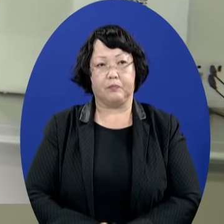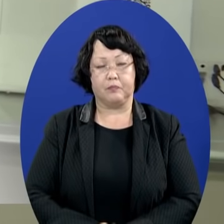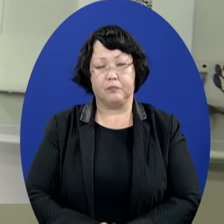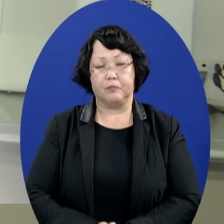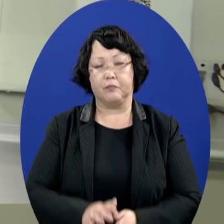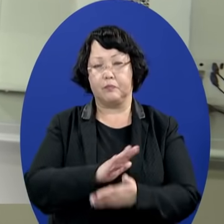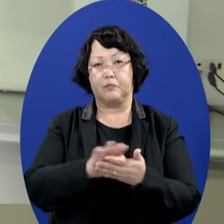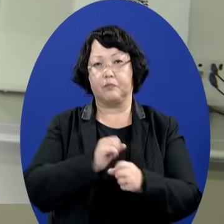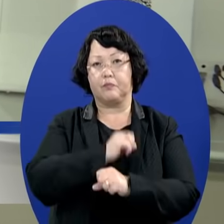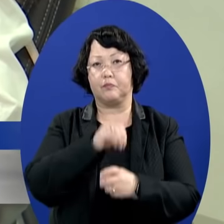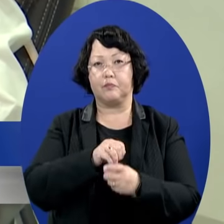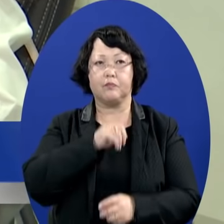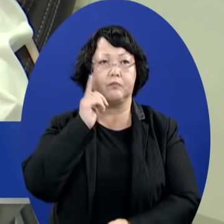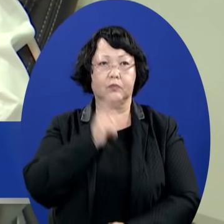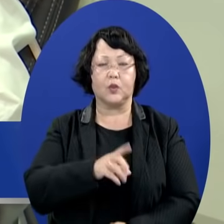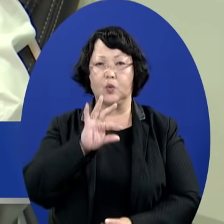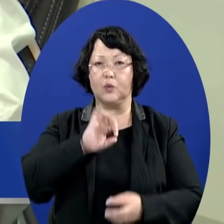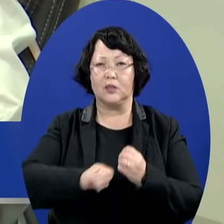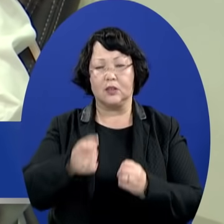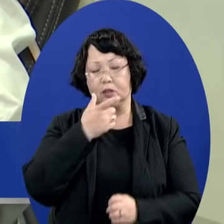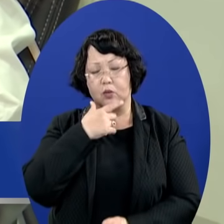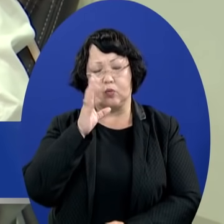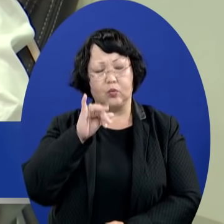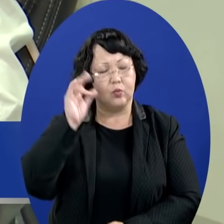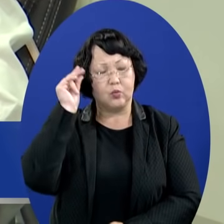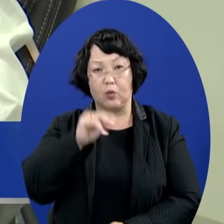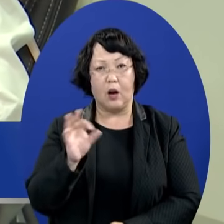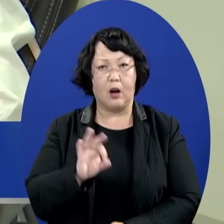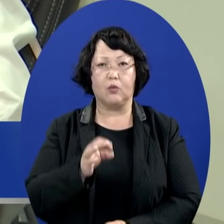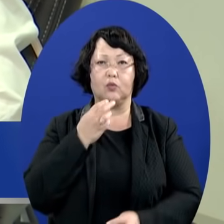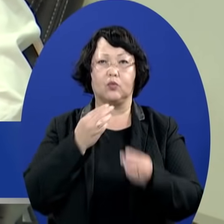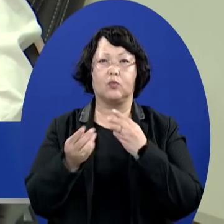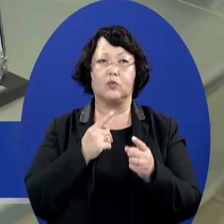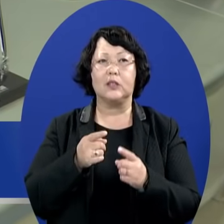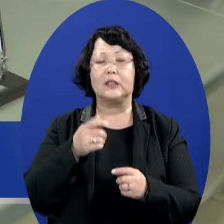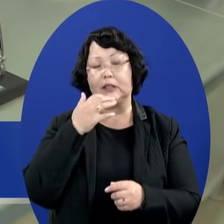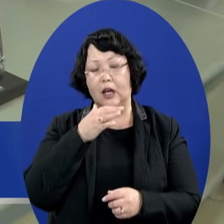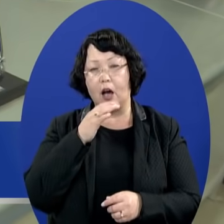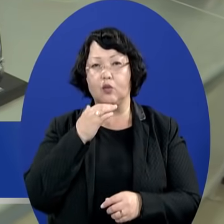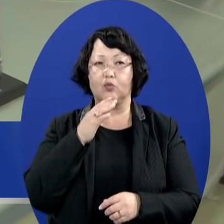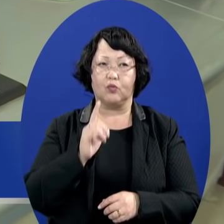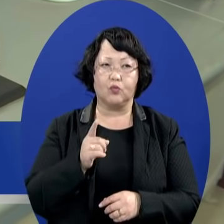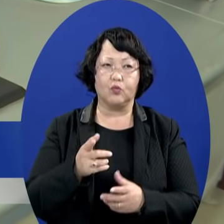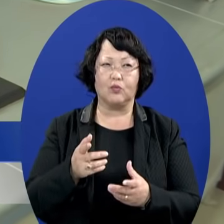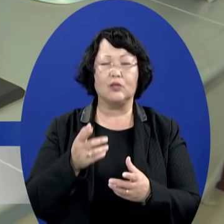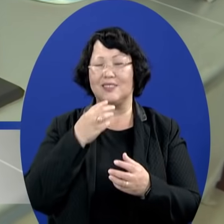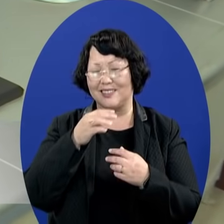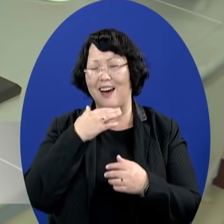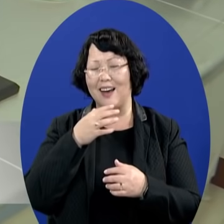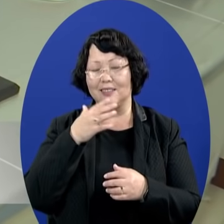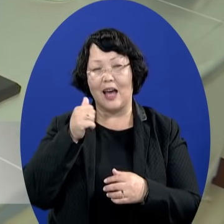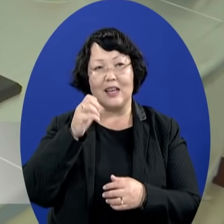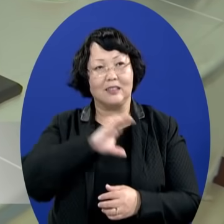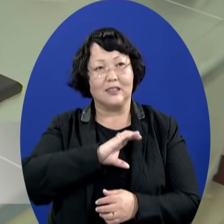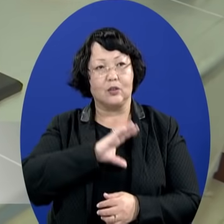Шинээр ажилд орж байгаа залуусыг юу ч чадахгүй, юу ч сураагүй гэж шүүмжилцгээх нь их болжээ. Тэдэнд зааж зөвлөх сайн санаатай туршлагатай ажилчид байхаас биш,